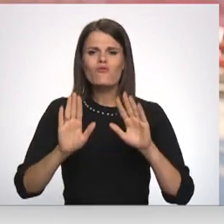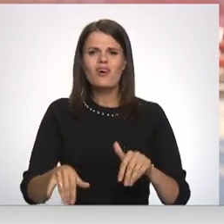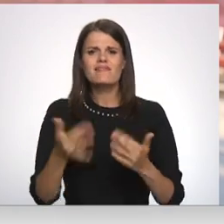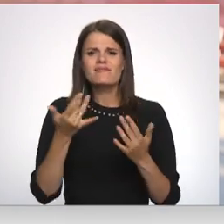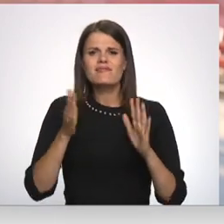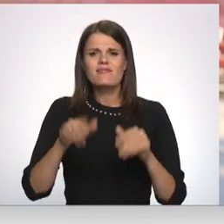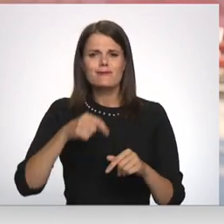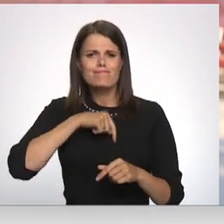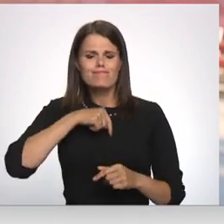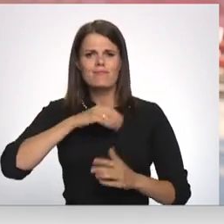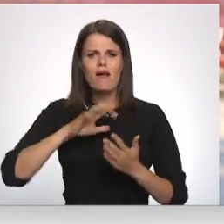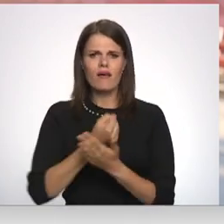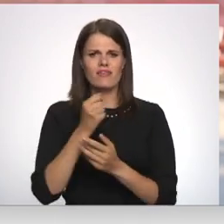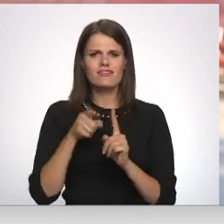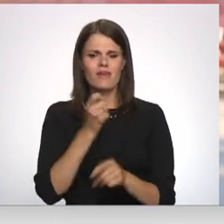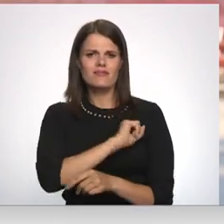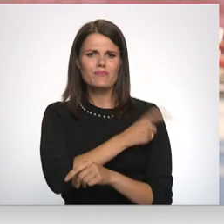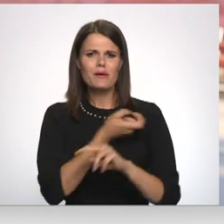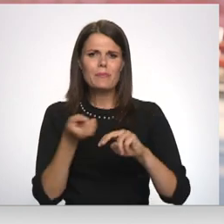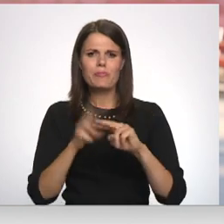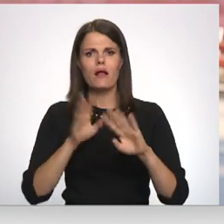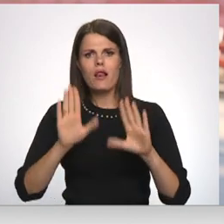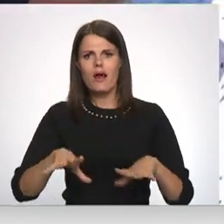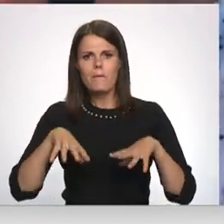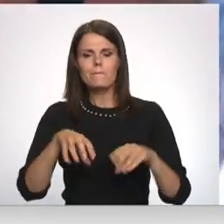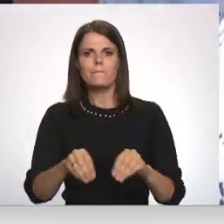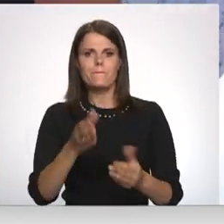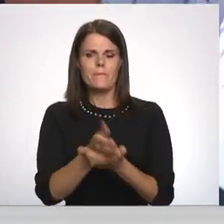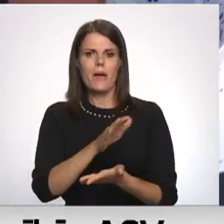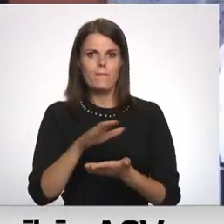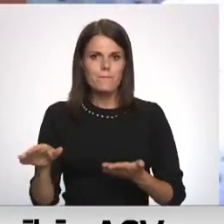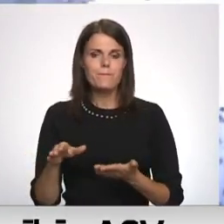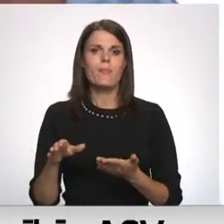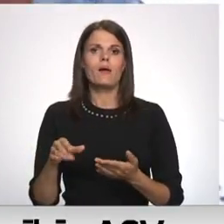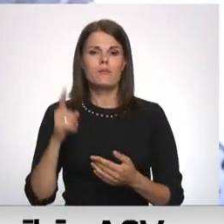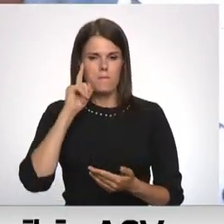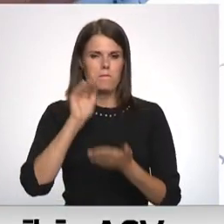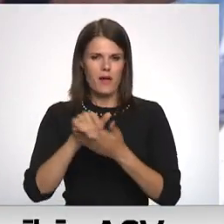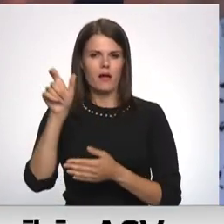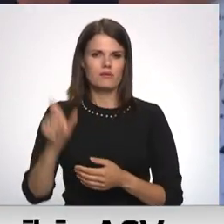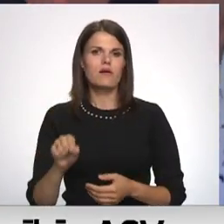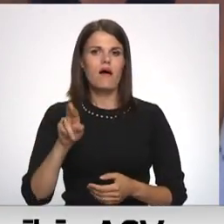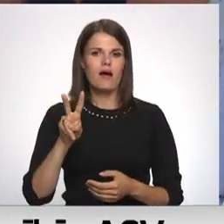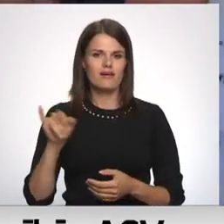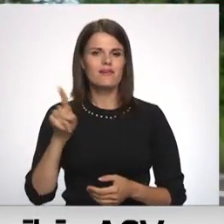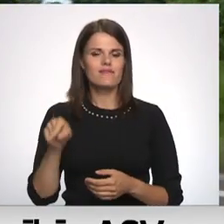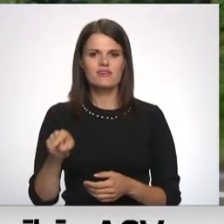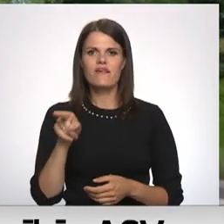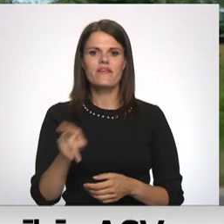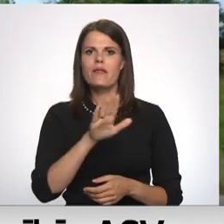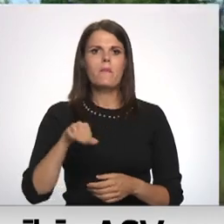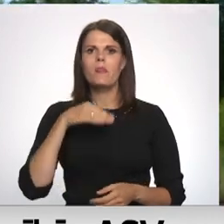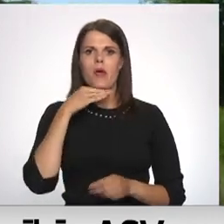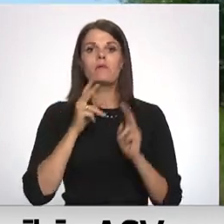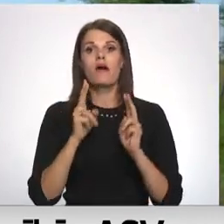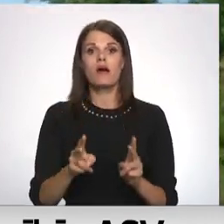pēdējās šūnās atrast to spēku, lai pabeigtu, jo pazīstot Arvi, viņam nepietiks ar to, ka